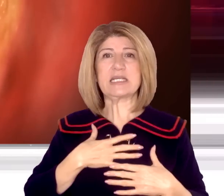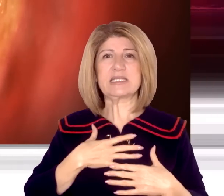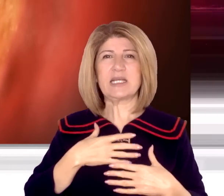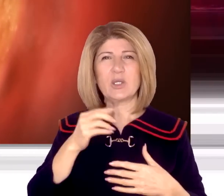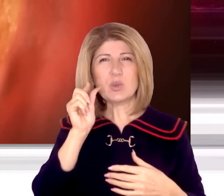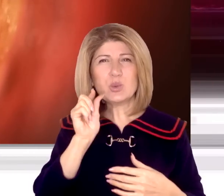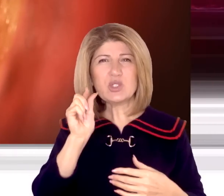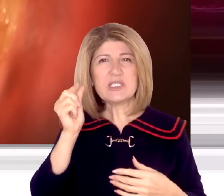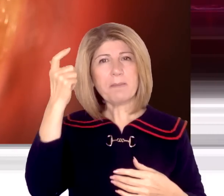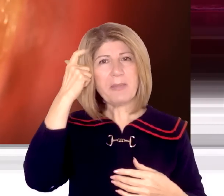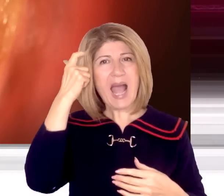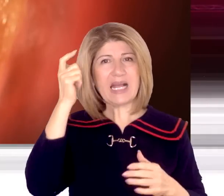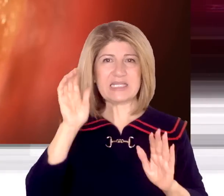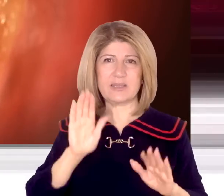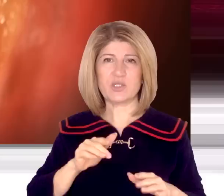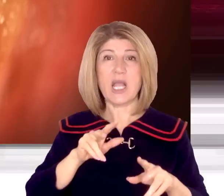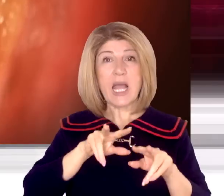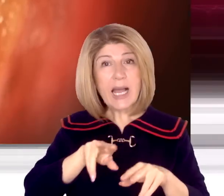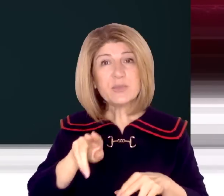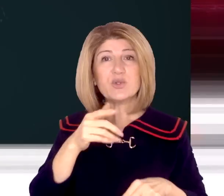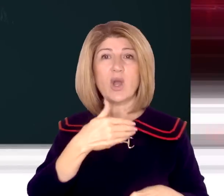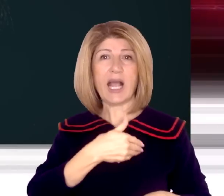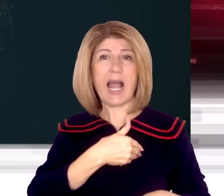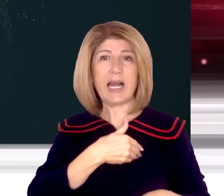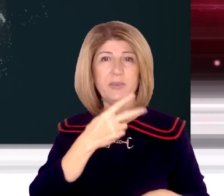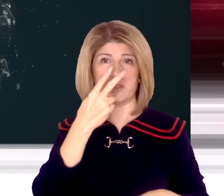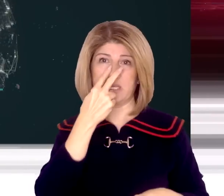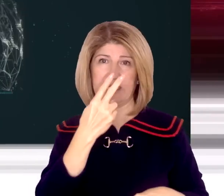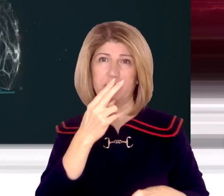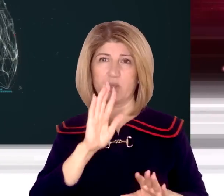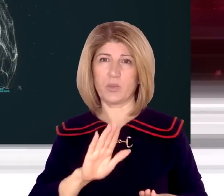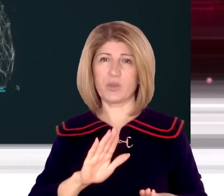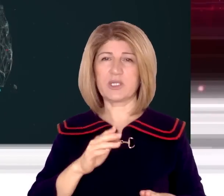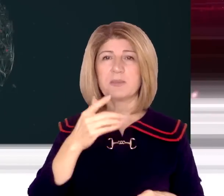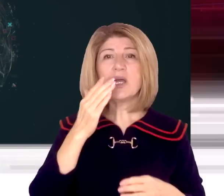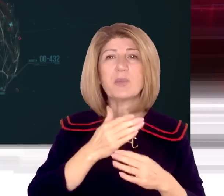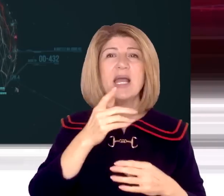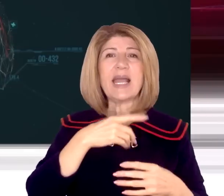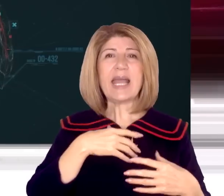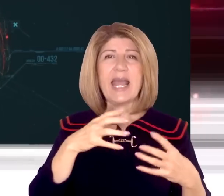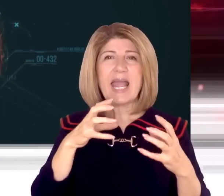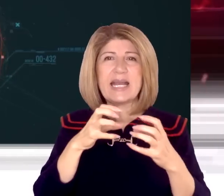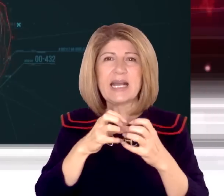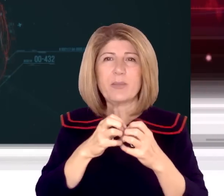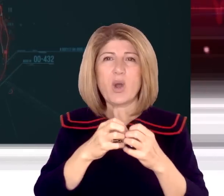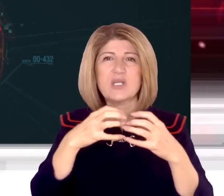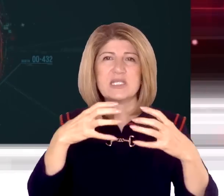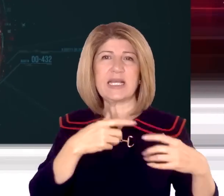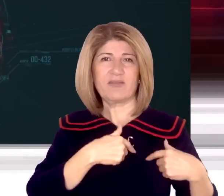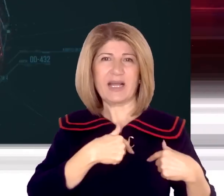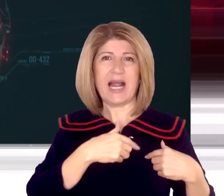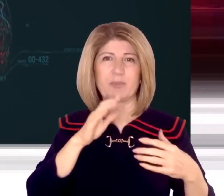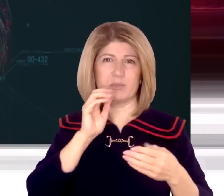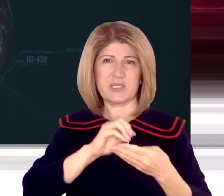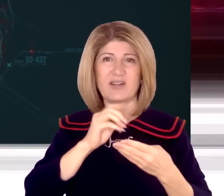باعث سکته های خیلی کوچیک مغزی بشه. همینطور روی قلب اگر بخوایم در نظر بگیریم باعث میشه که انقباض عروق قلب رو